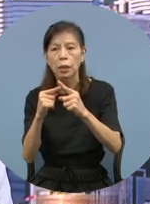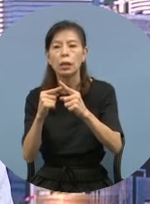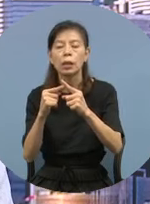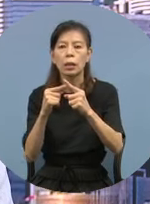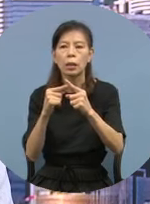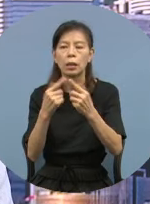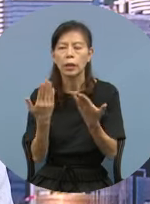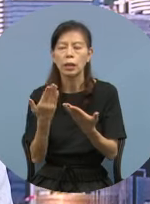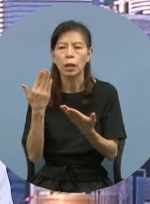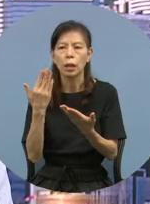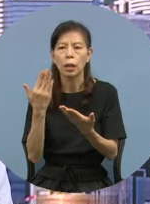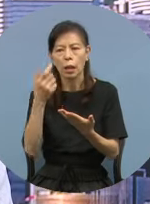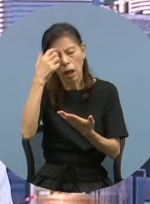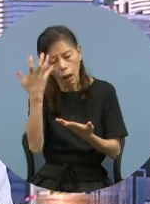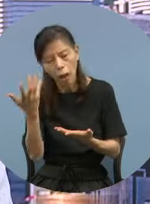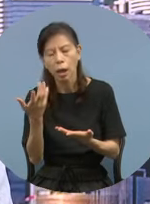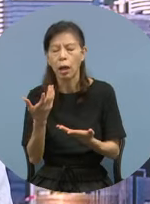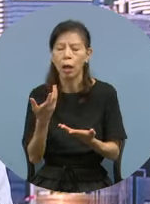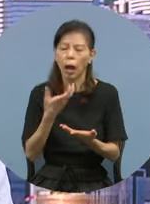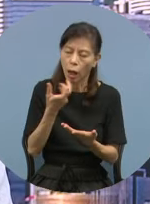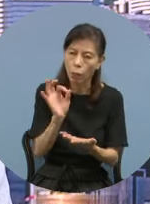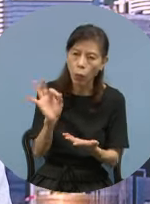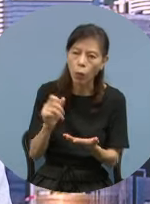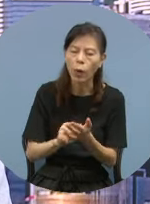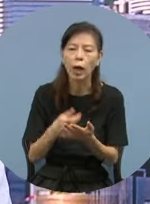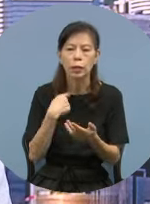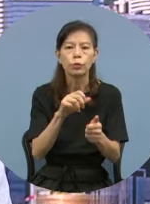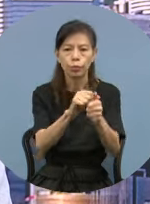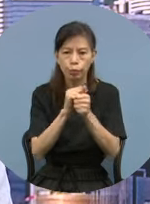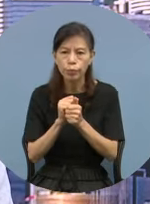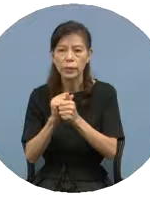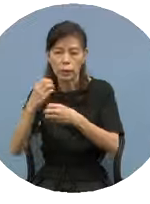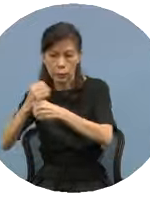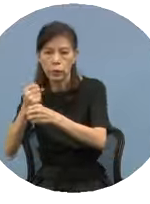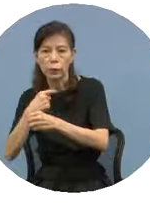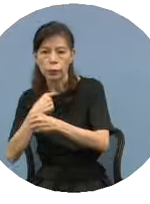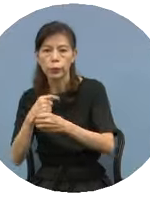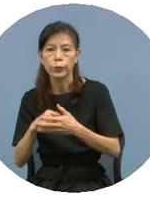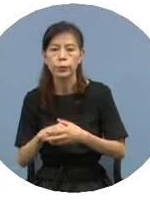冇病徵嗰啲其他嘅工作人員咧，我哋都會送去檢疫中心啦。